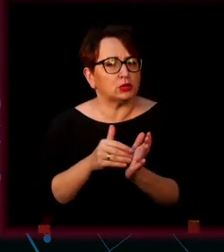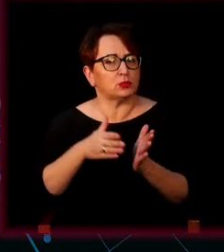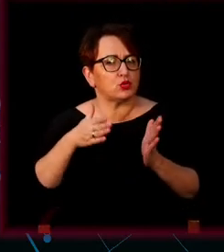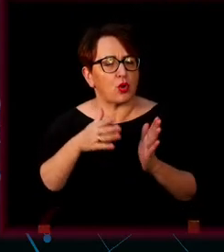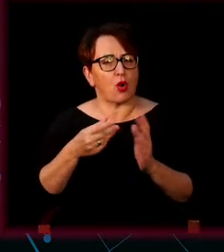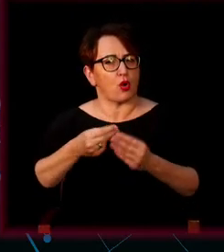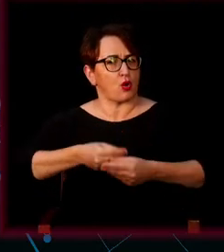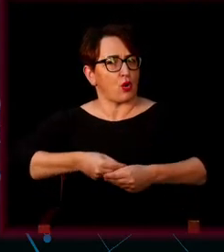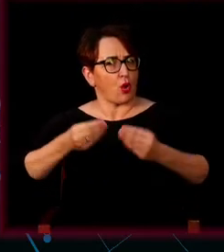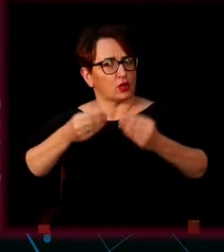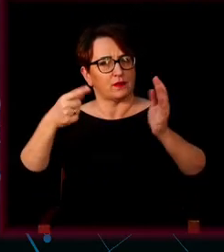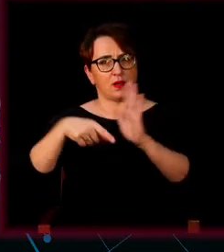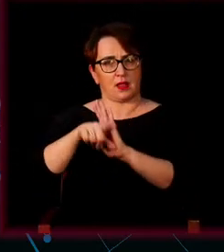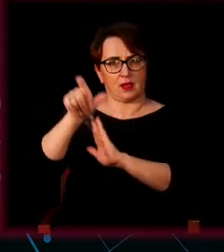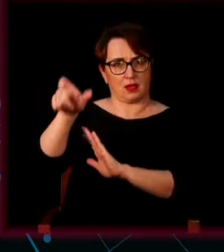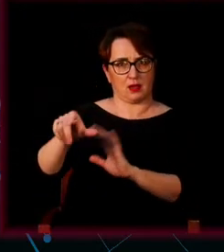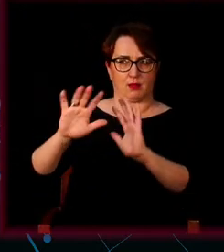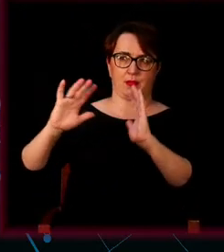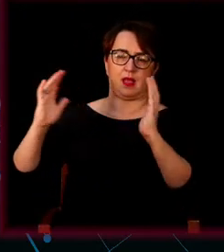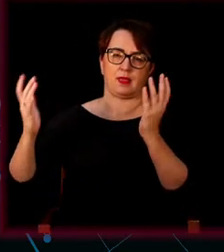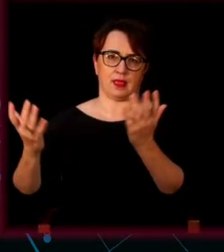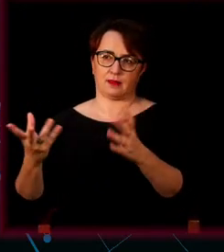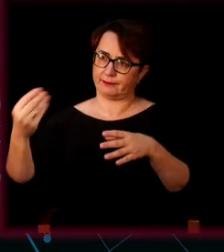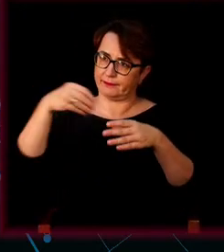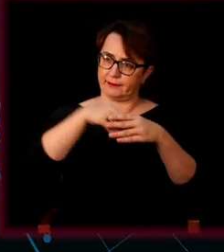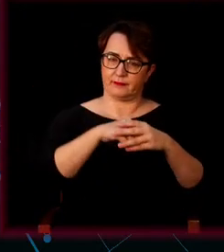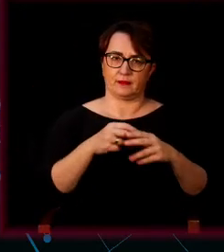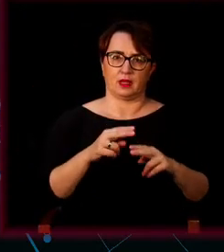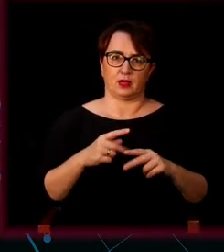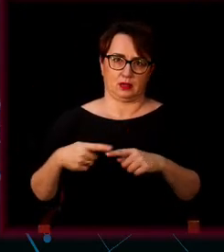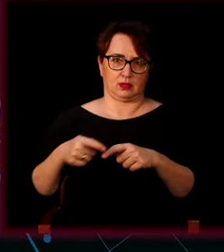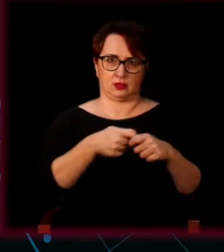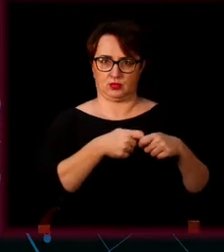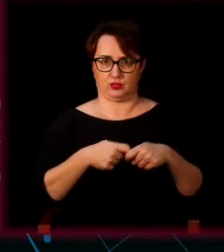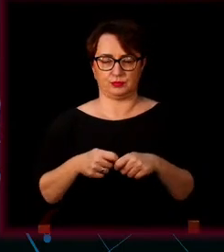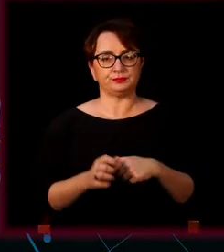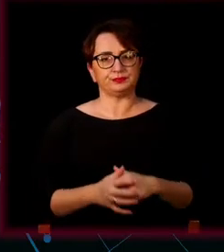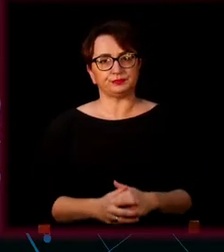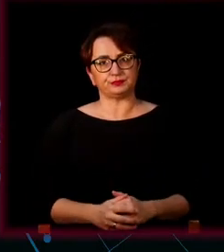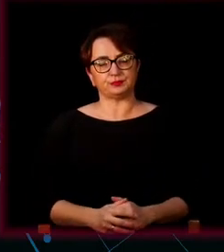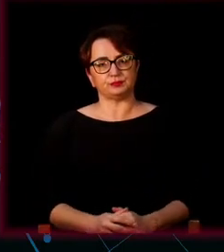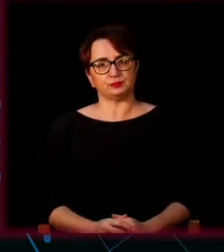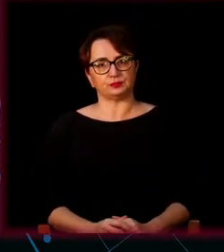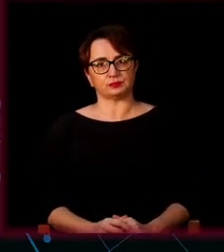droga na drodze dla ich rozwoju, tak, dołączenie do ekumeny.